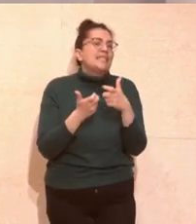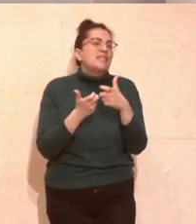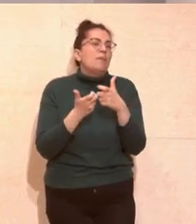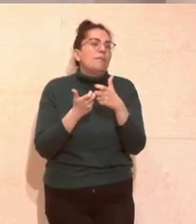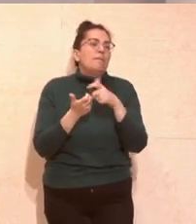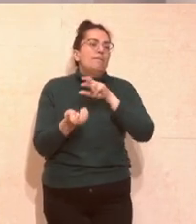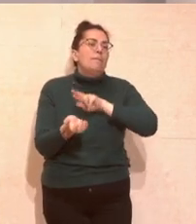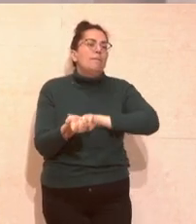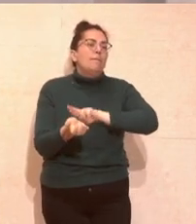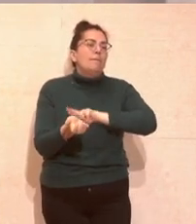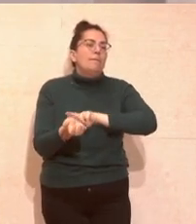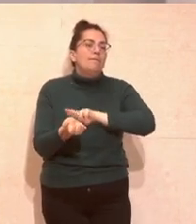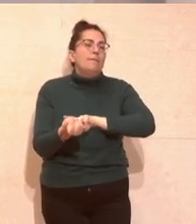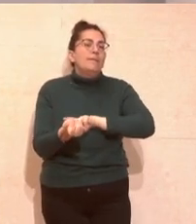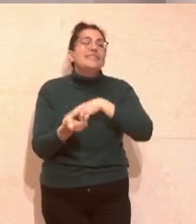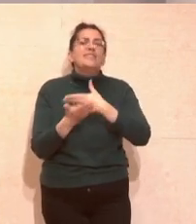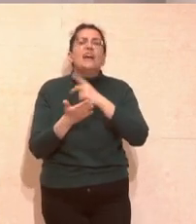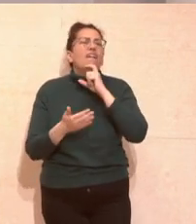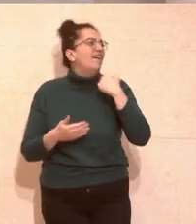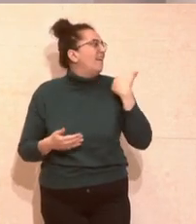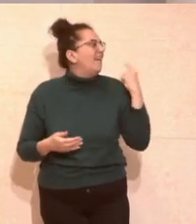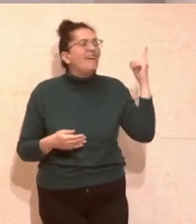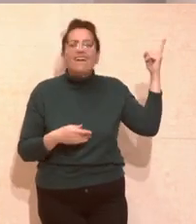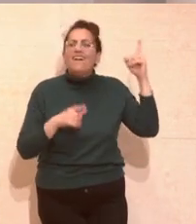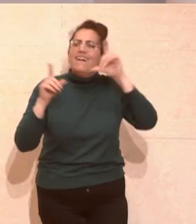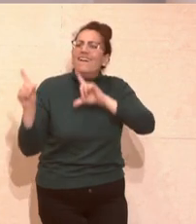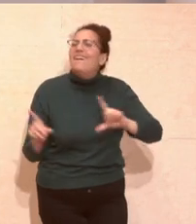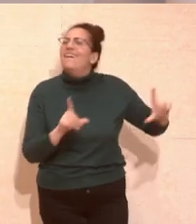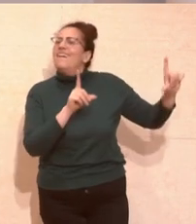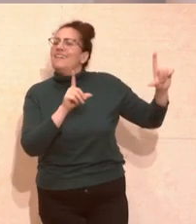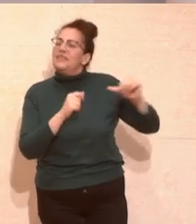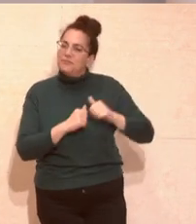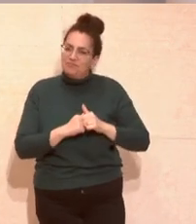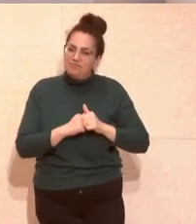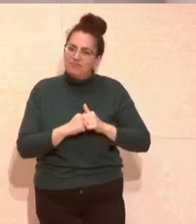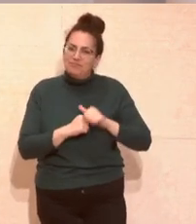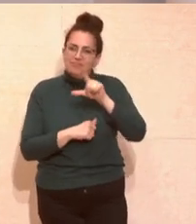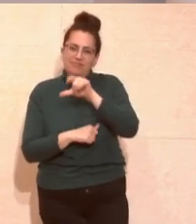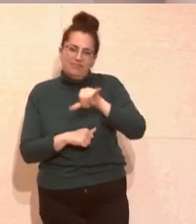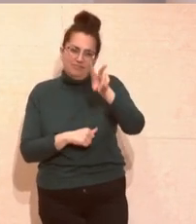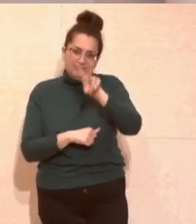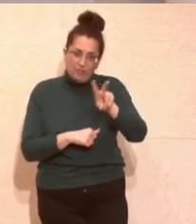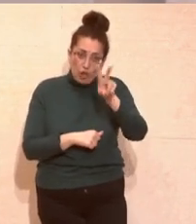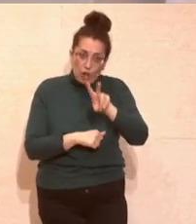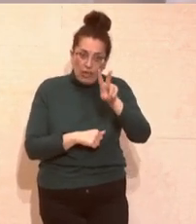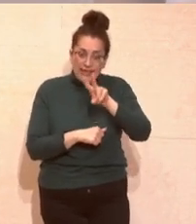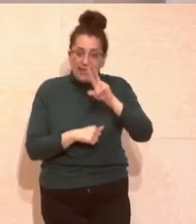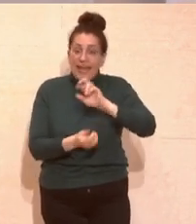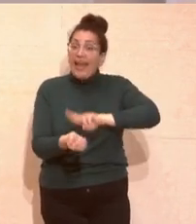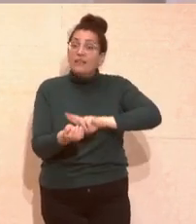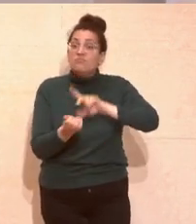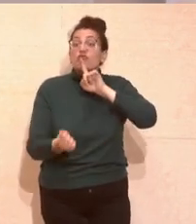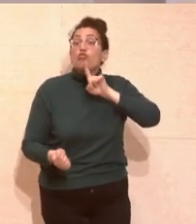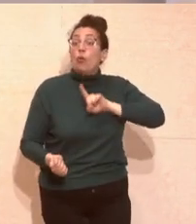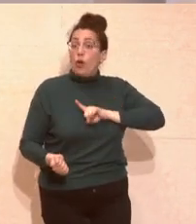un rythme, c'est ce que j'ai essayé de vous montrer tout à l'heure, où il y a un rythme de semaine qui est contraint et on se relâche le week-end,